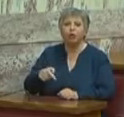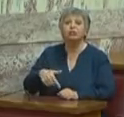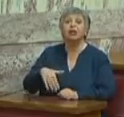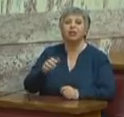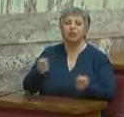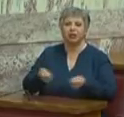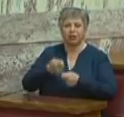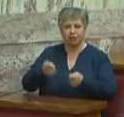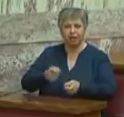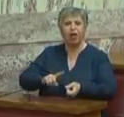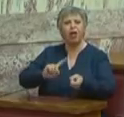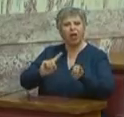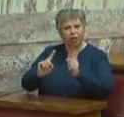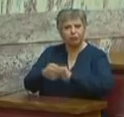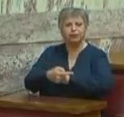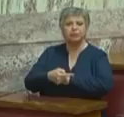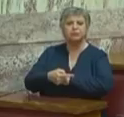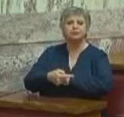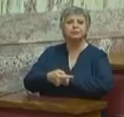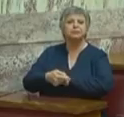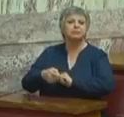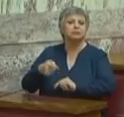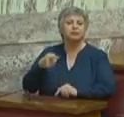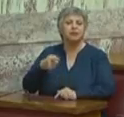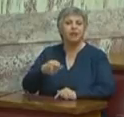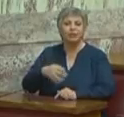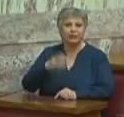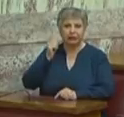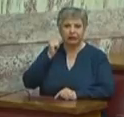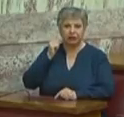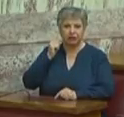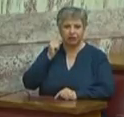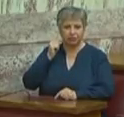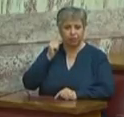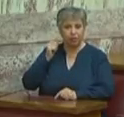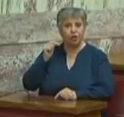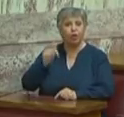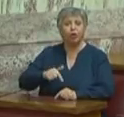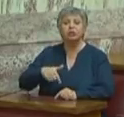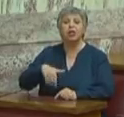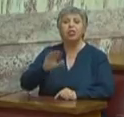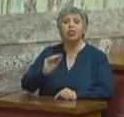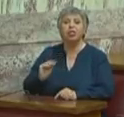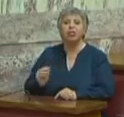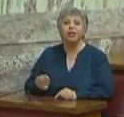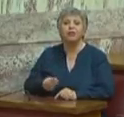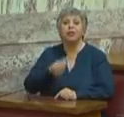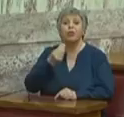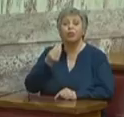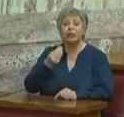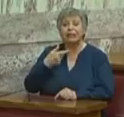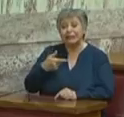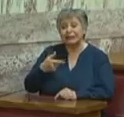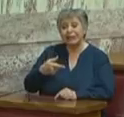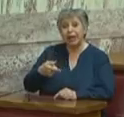αντιθέτως αντιλαμβάνονται ότι δεν θα βρεθούν σε μία Προανακριτική